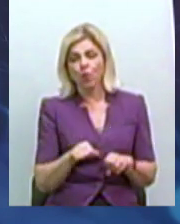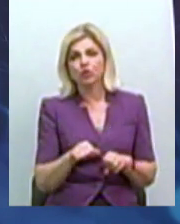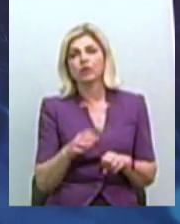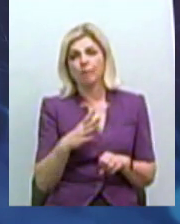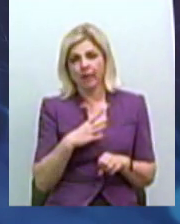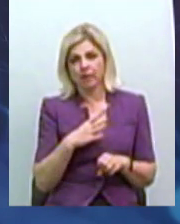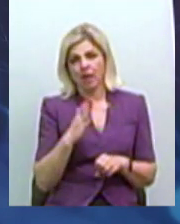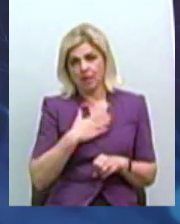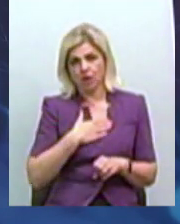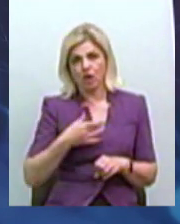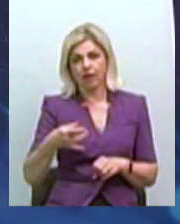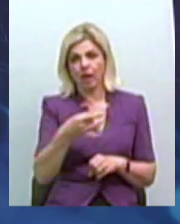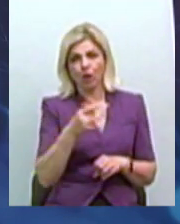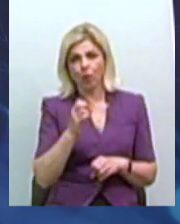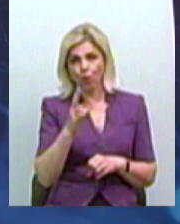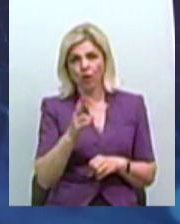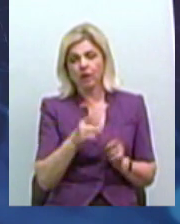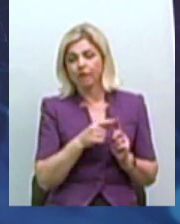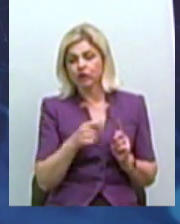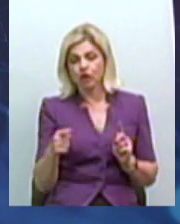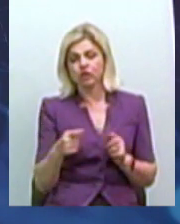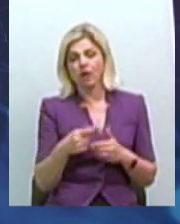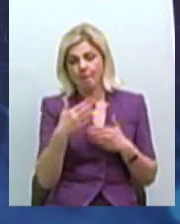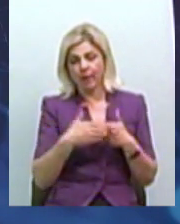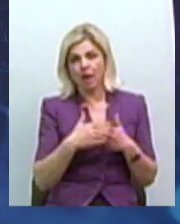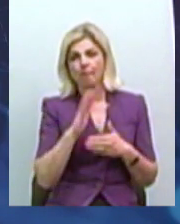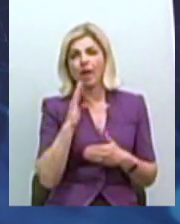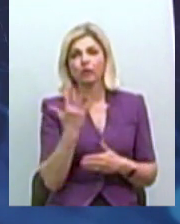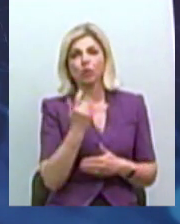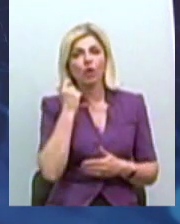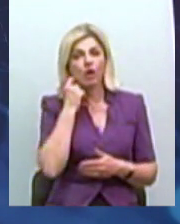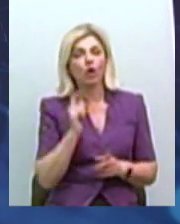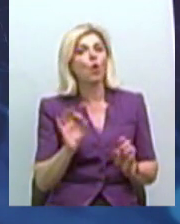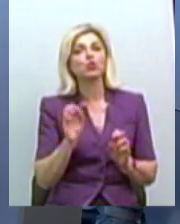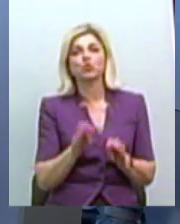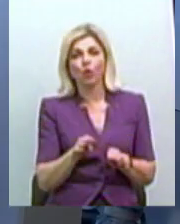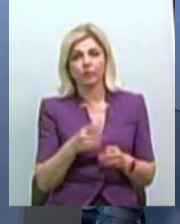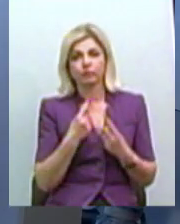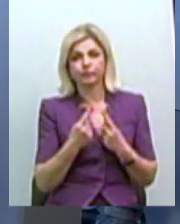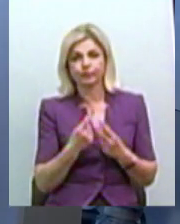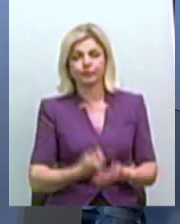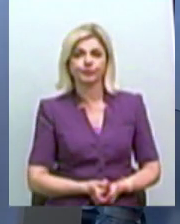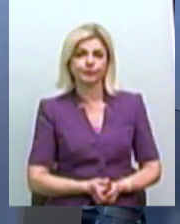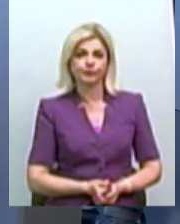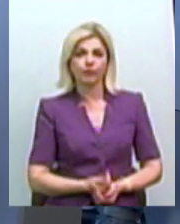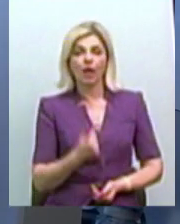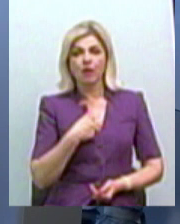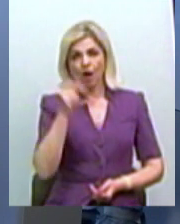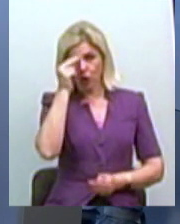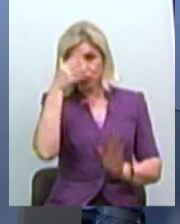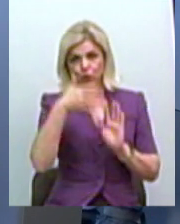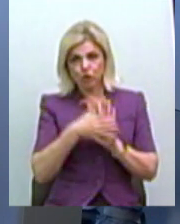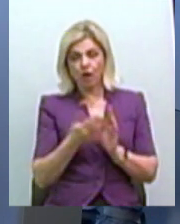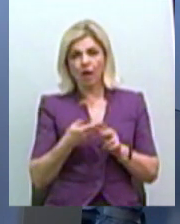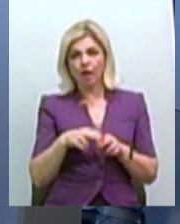регіон найближчими, протягом найближчих 5 років. Про що йдеться? Давайте докладніше. Я ізучаю цю тему вже